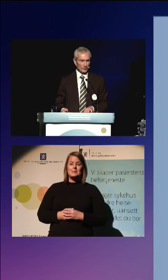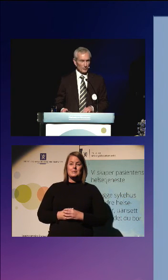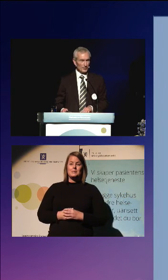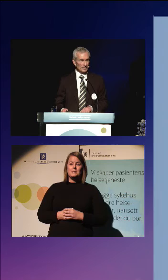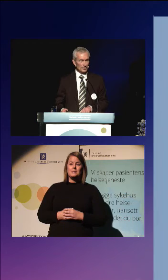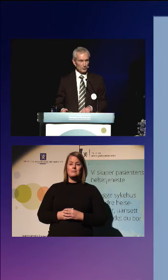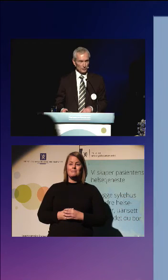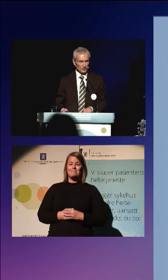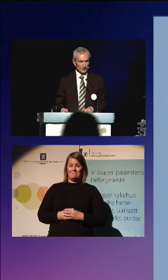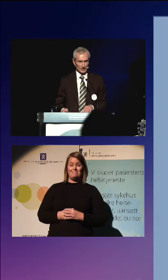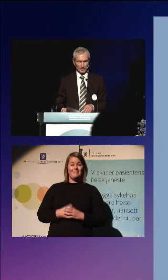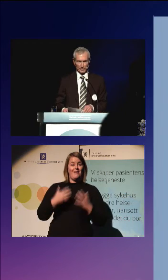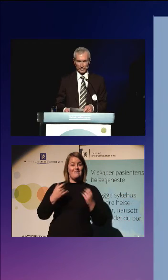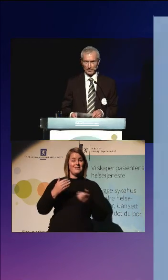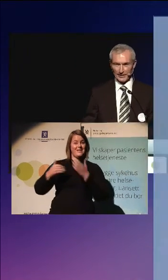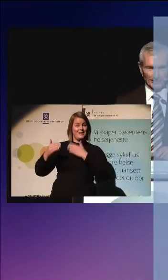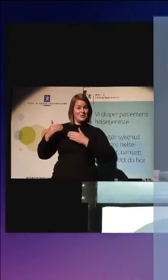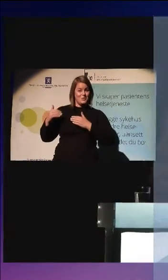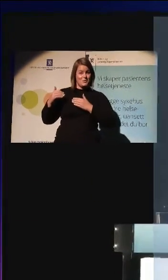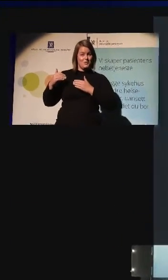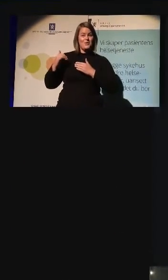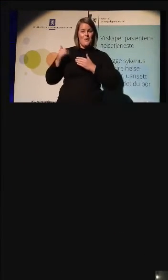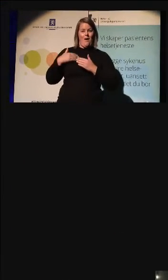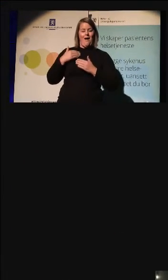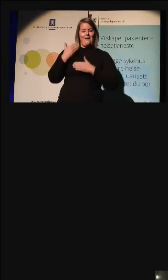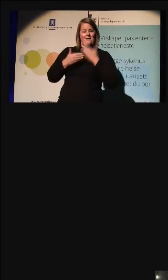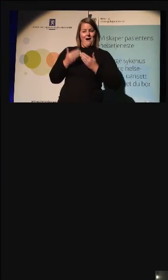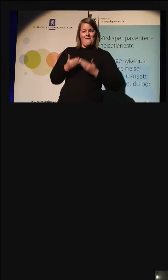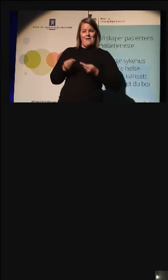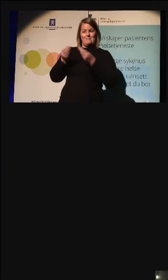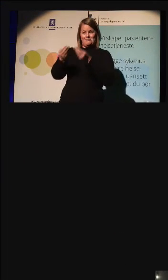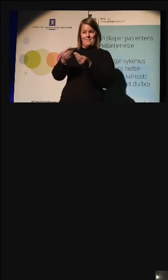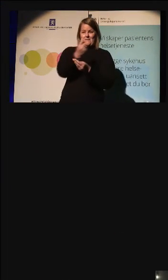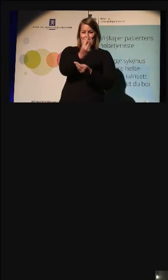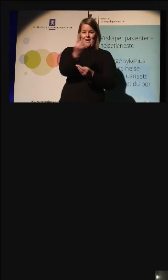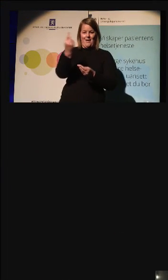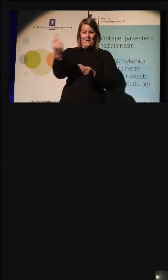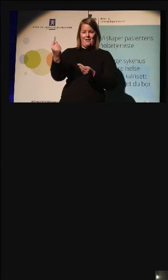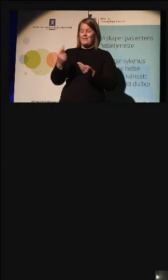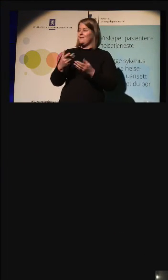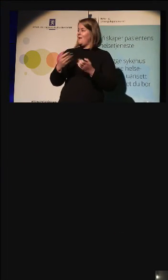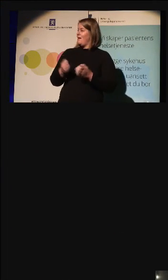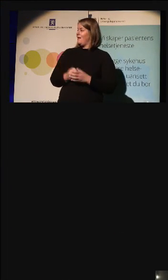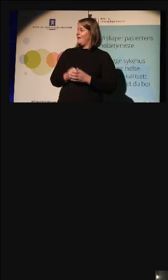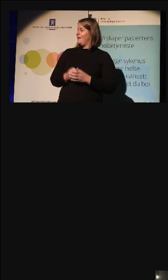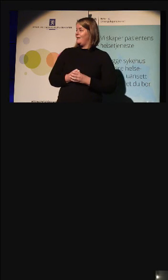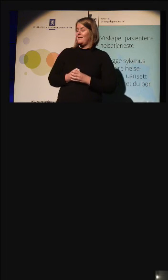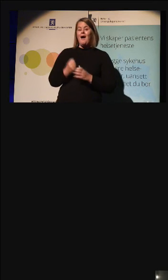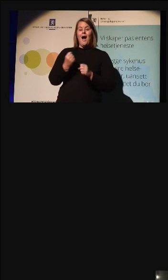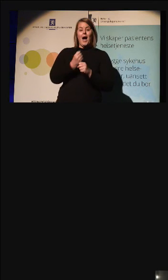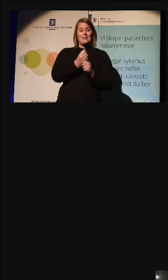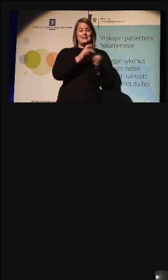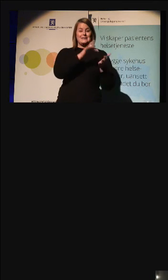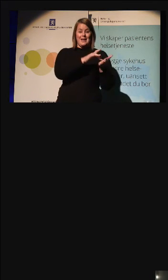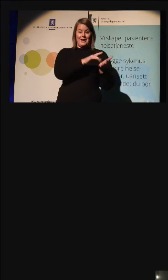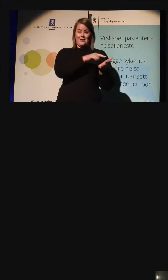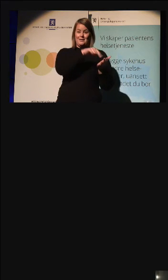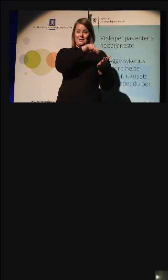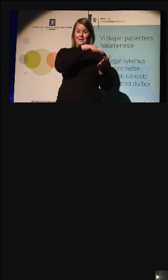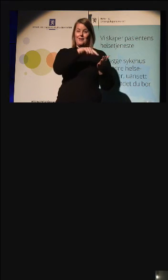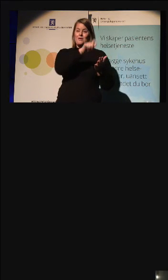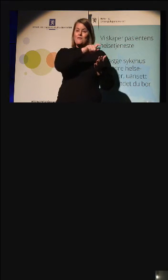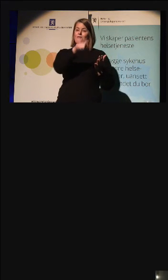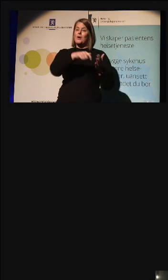I tråd med tradisjonen så er det slik at vi har en liten gave til foredragsholderne. Det kommer fra et arbeidssted for folk